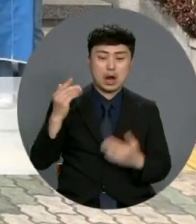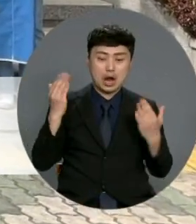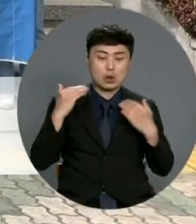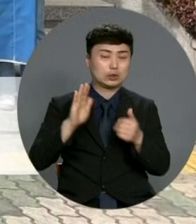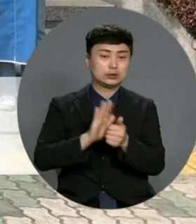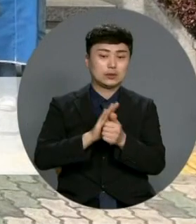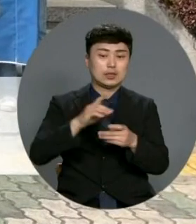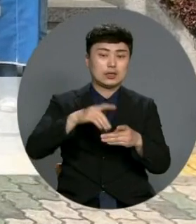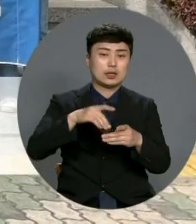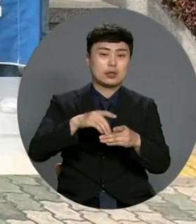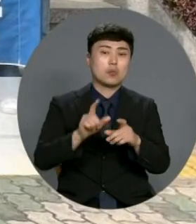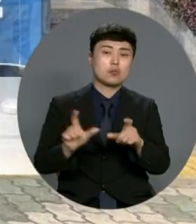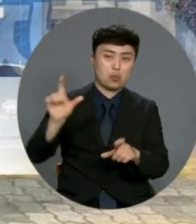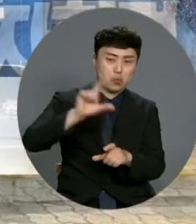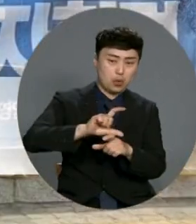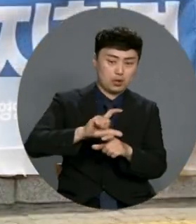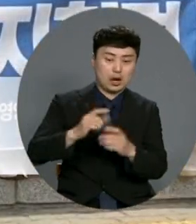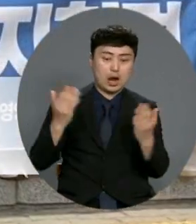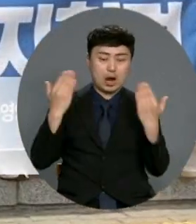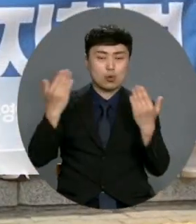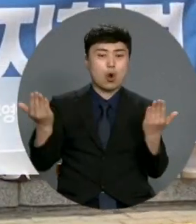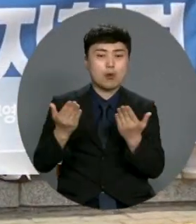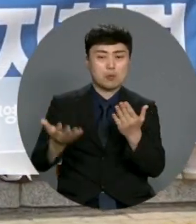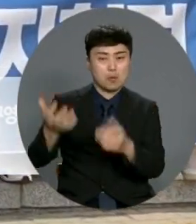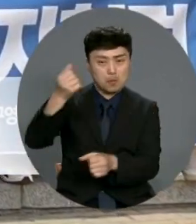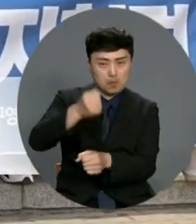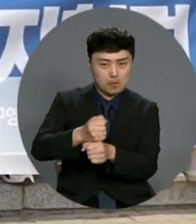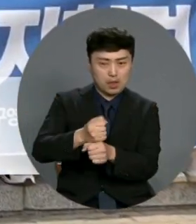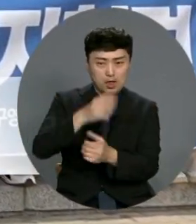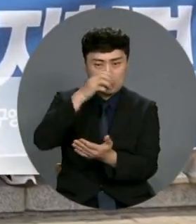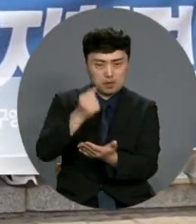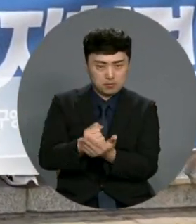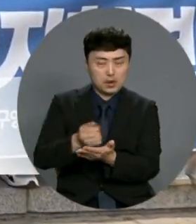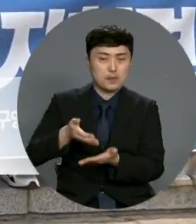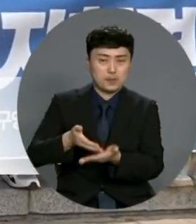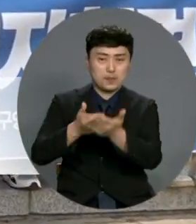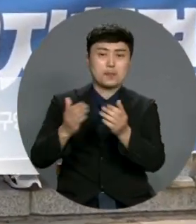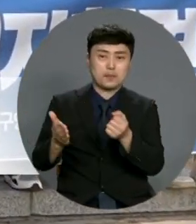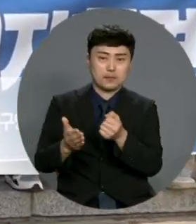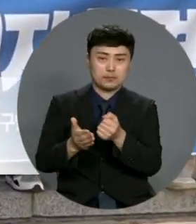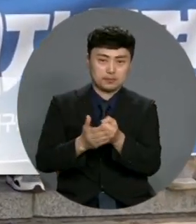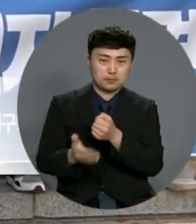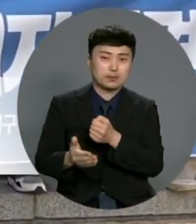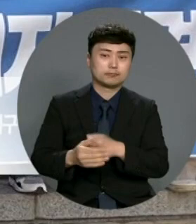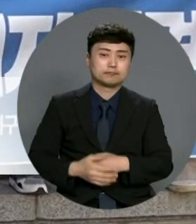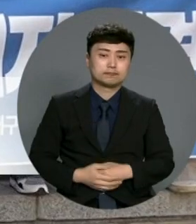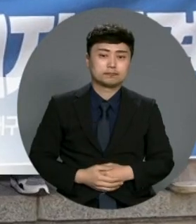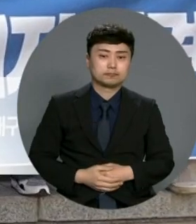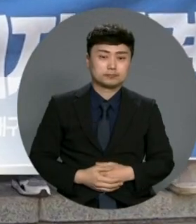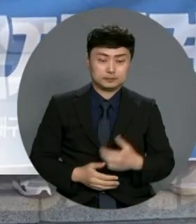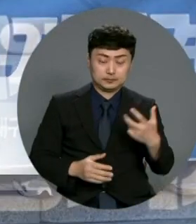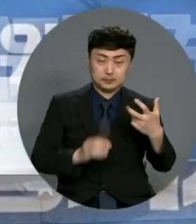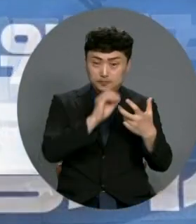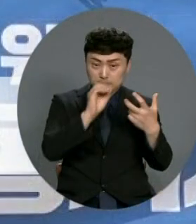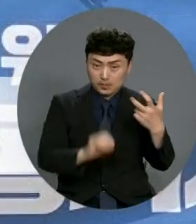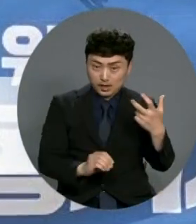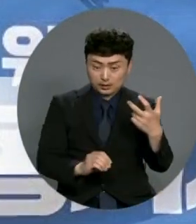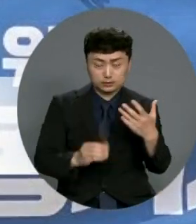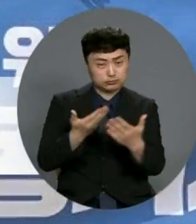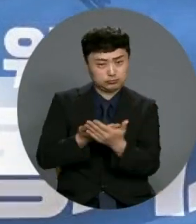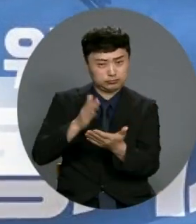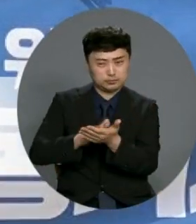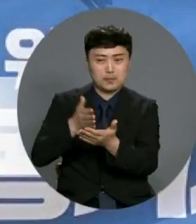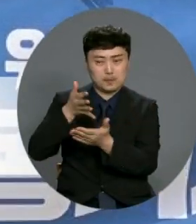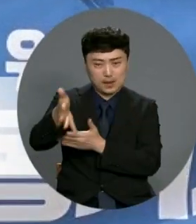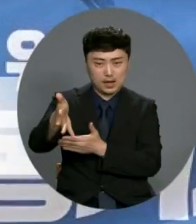지원센터 확대와 학교 업무 정상화를 요구했습니다. 대구시 교육청이 대구 학교 지원센터 인력의 70%를 시설